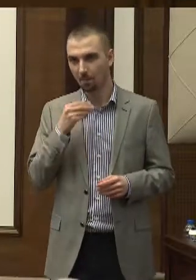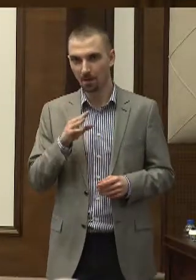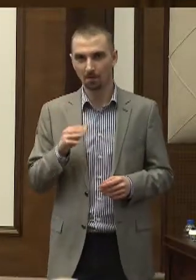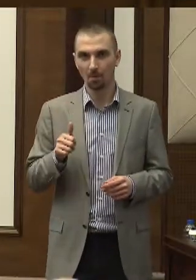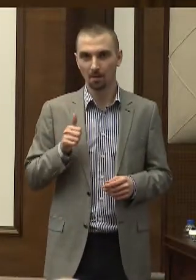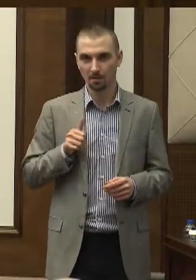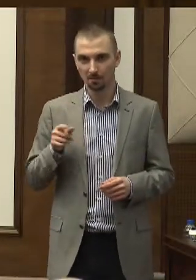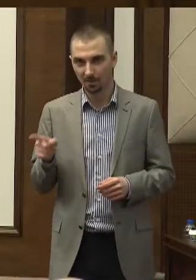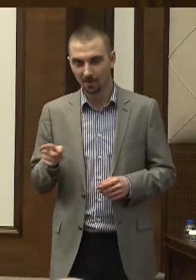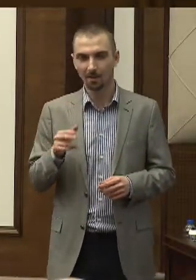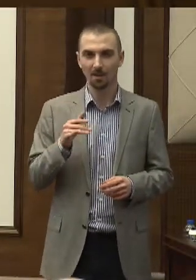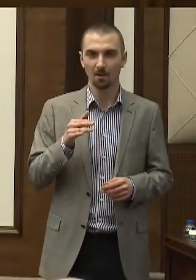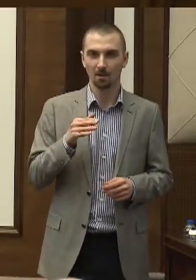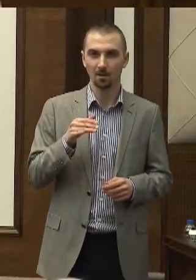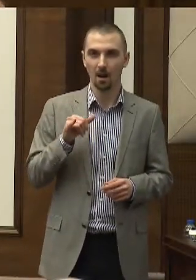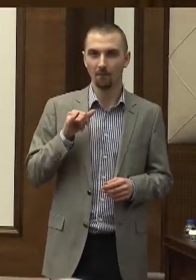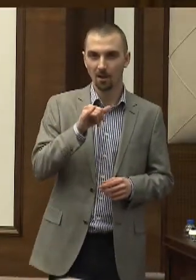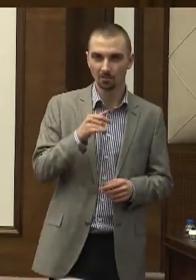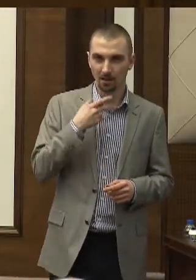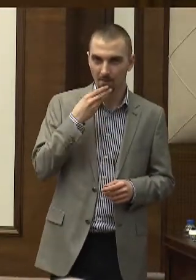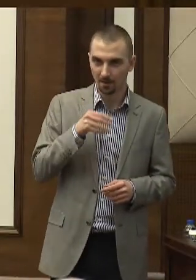Emekli Assubaylar Derneği, bunlar